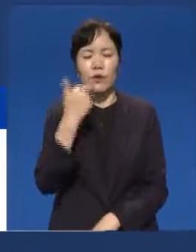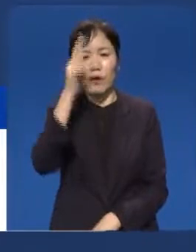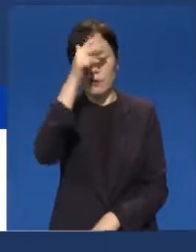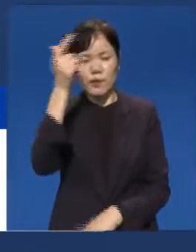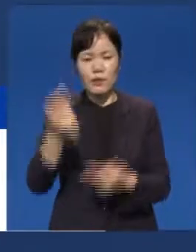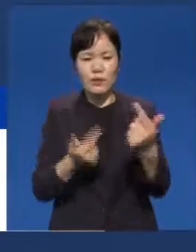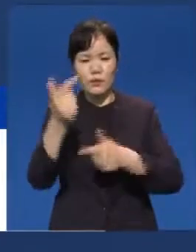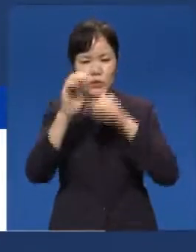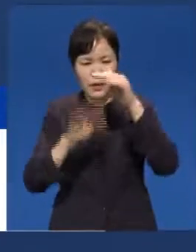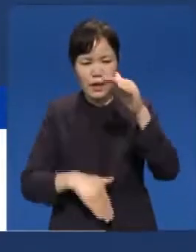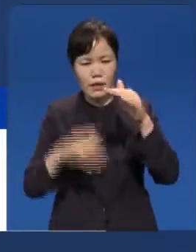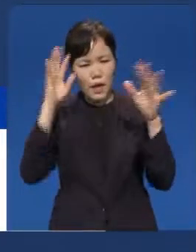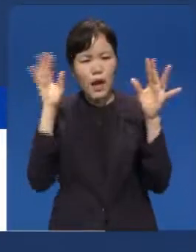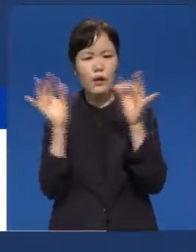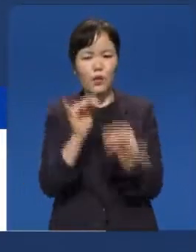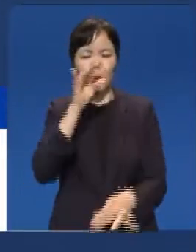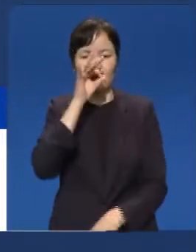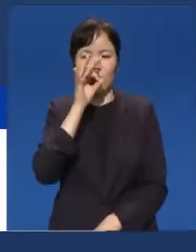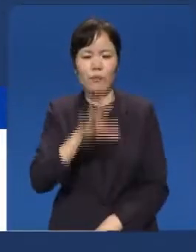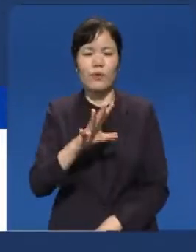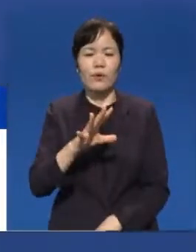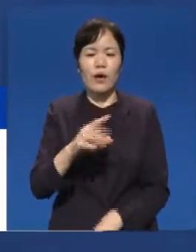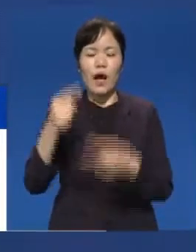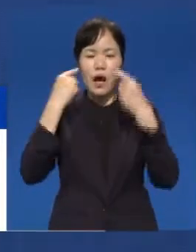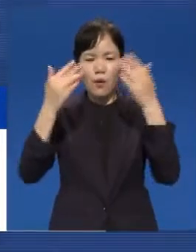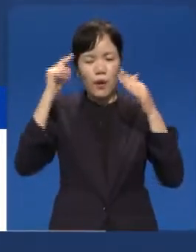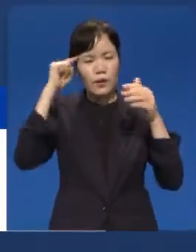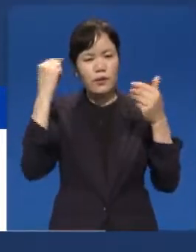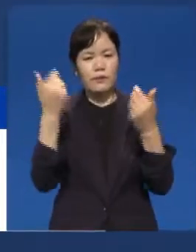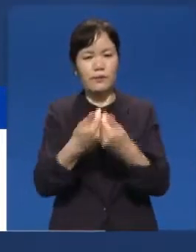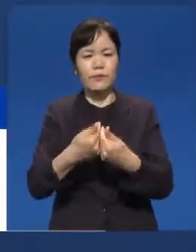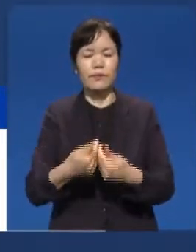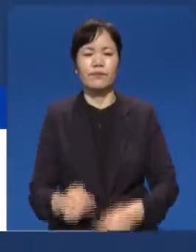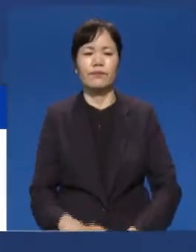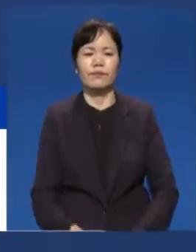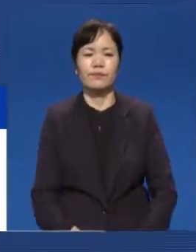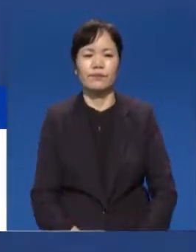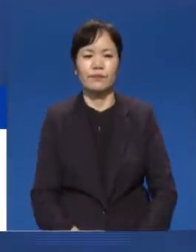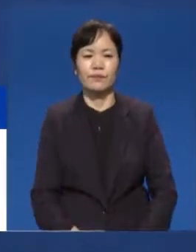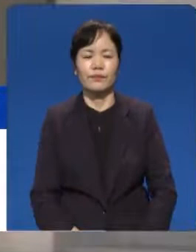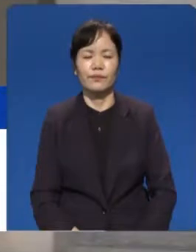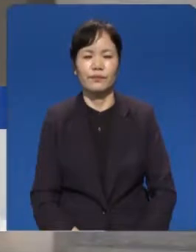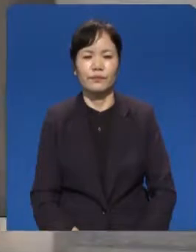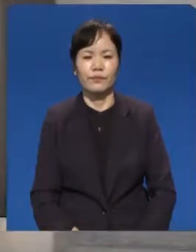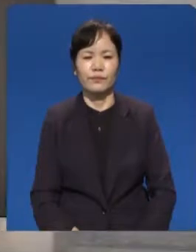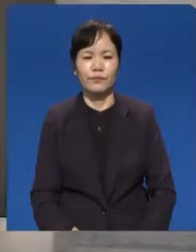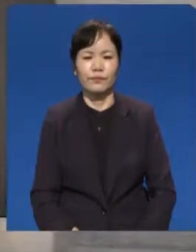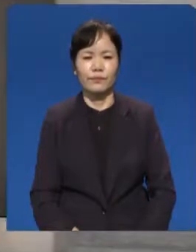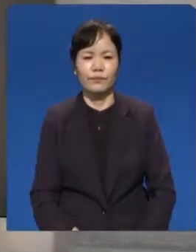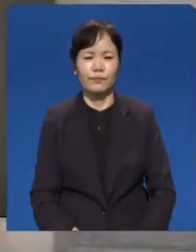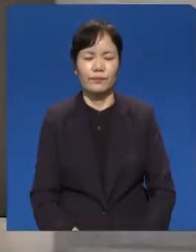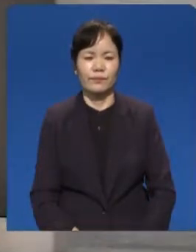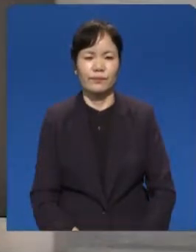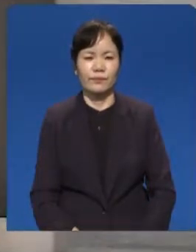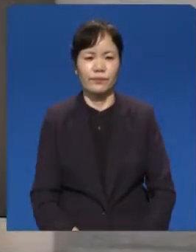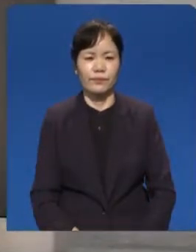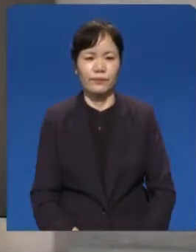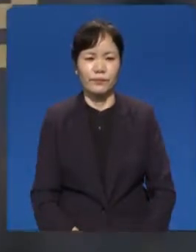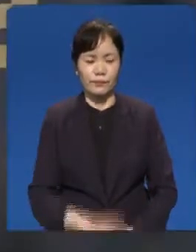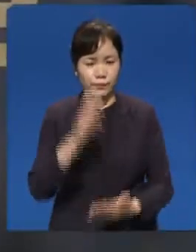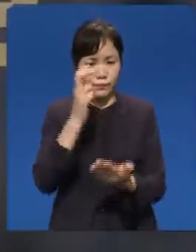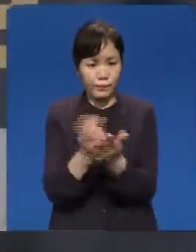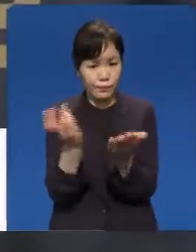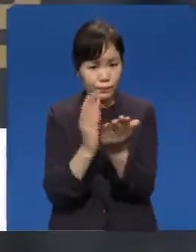검찰은 중재안에 동의할 수 없고 명확하게 반대합니다. 위헌 소지가